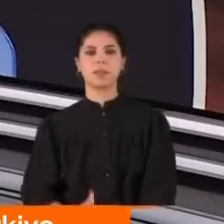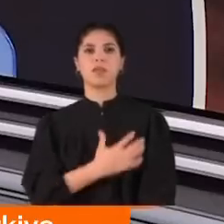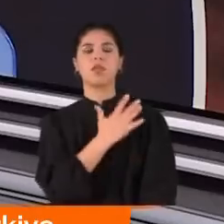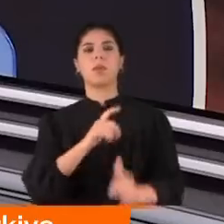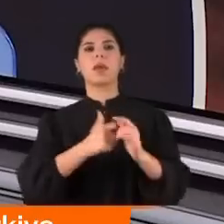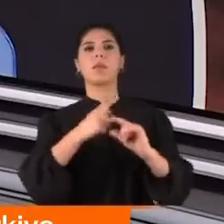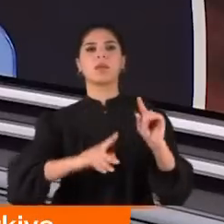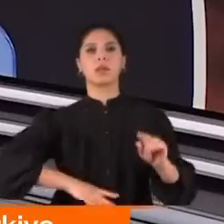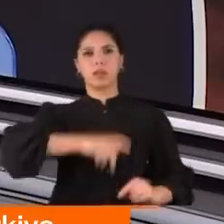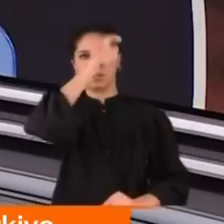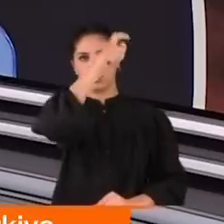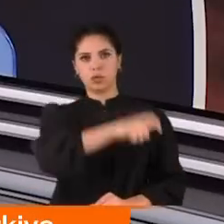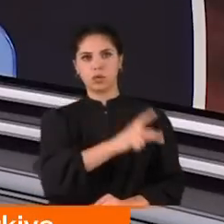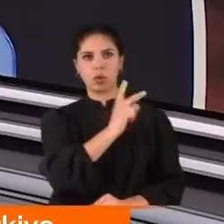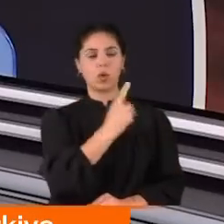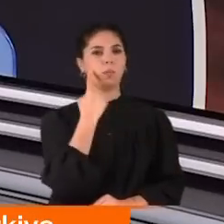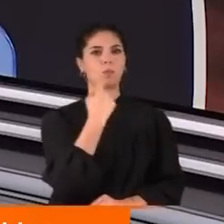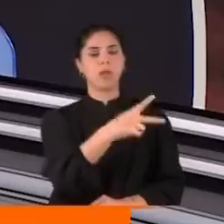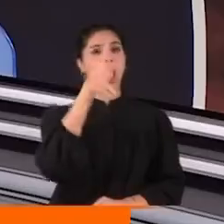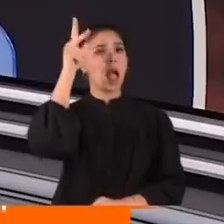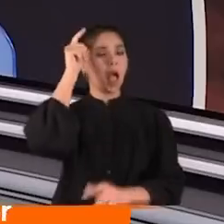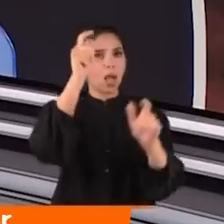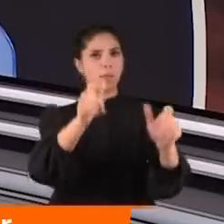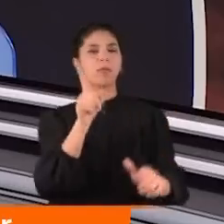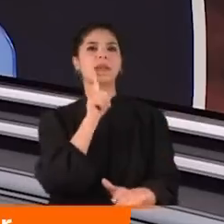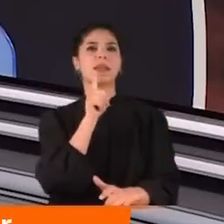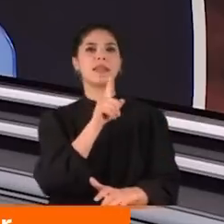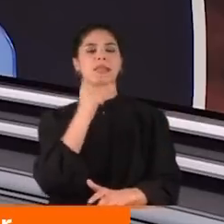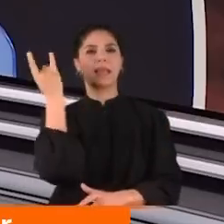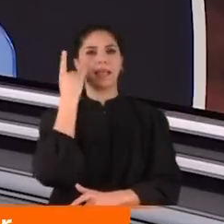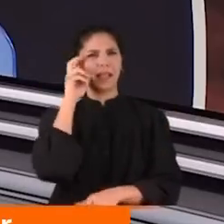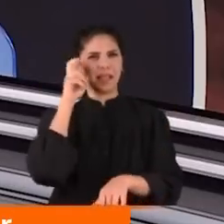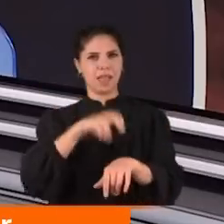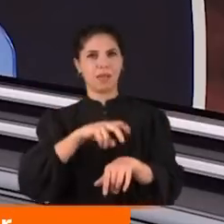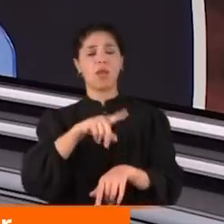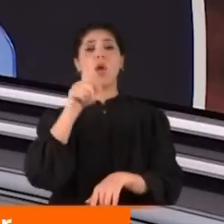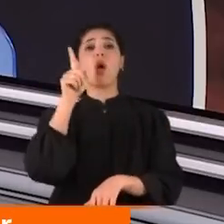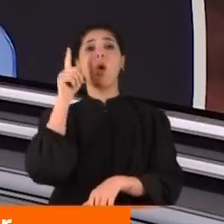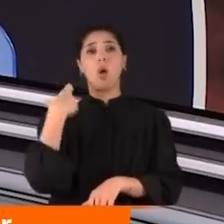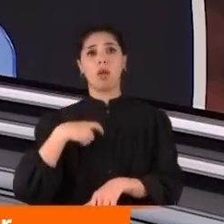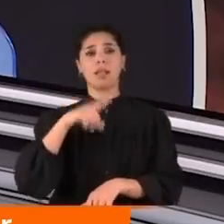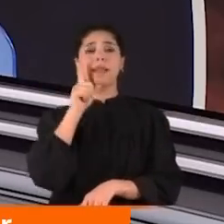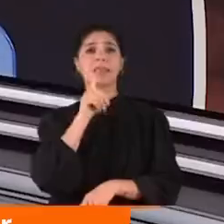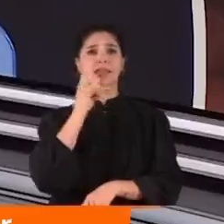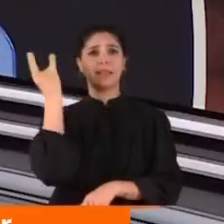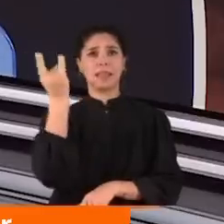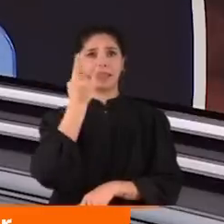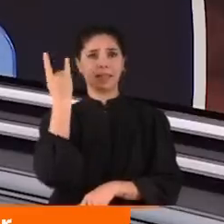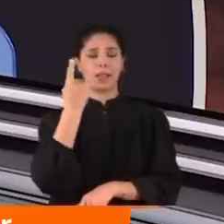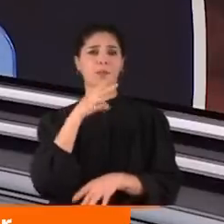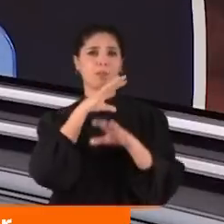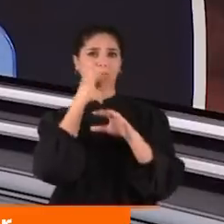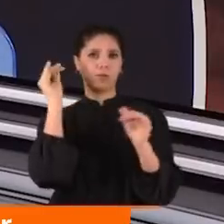CHP Genel Başkanı Kemal Kılıçdaroğlu ile devam edelim. Amerika ve İngiltere seyahatlerini hatırlayacaksınız. Özellikle İngiltere seyahatinden çok umutlu dönmüştü.